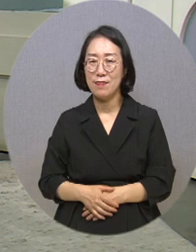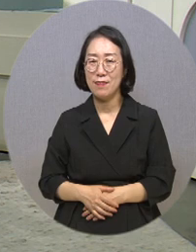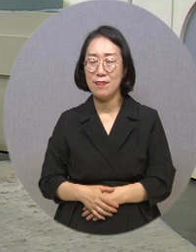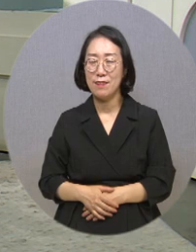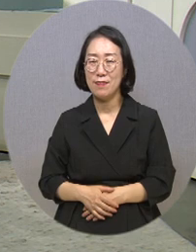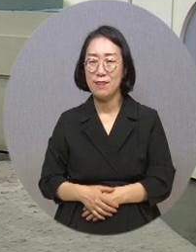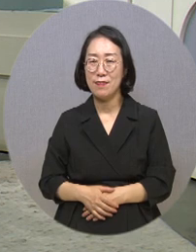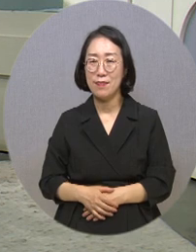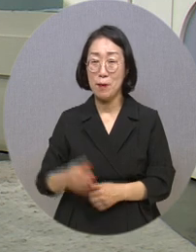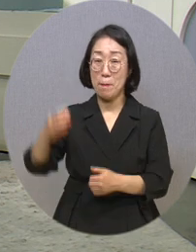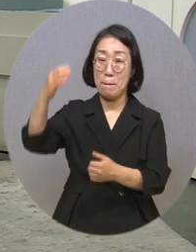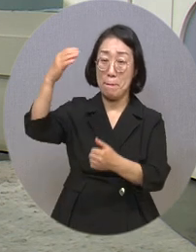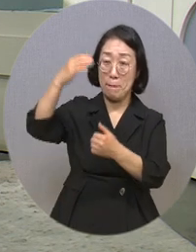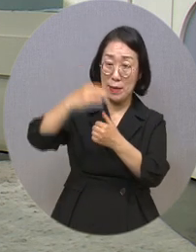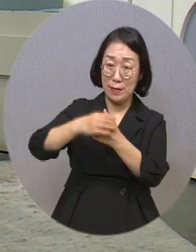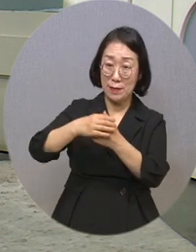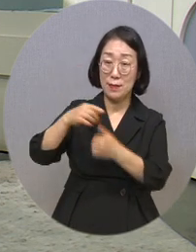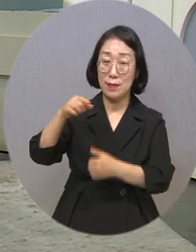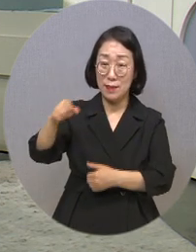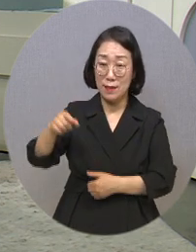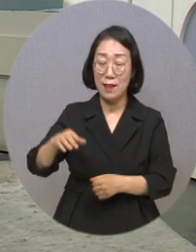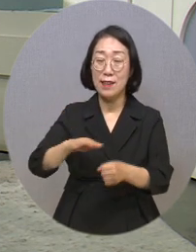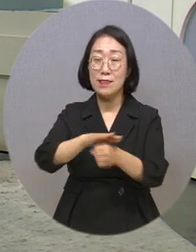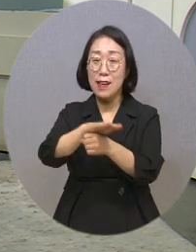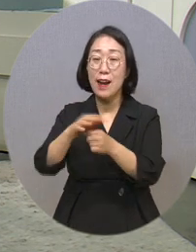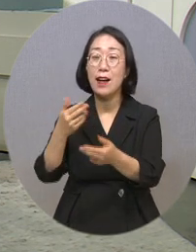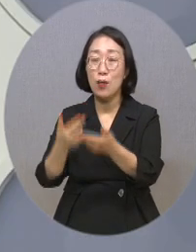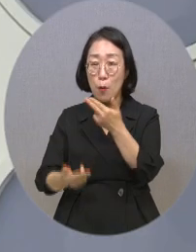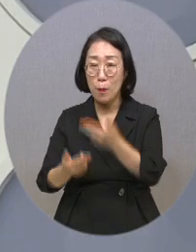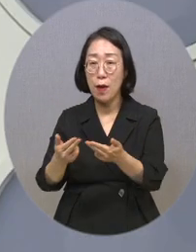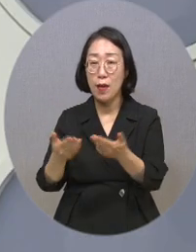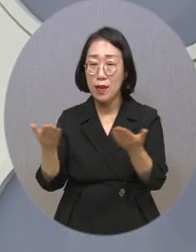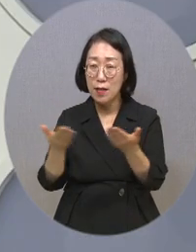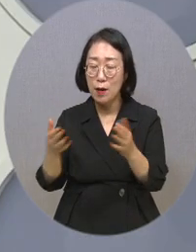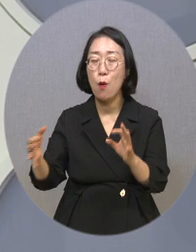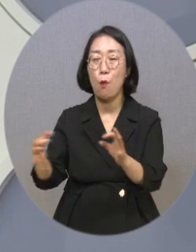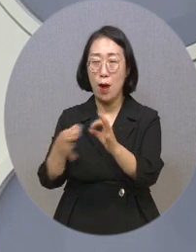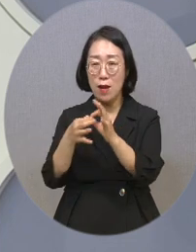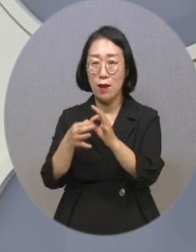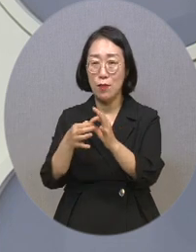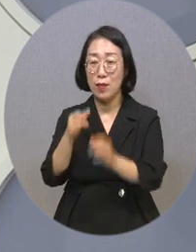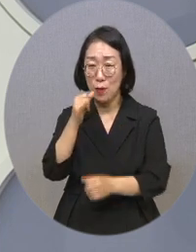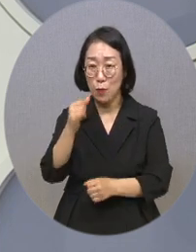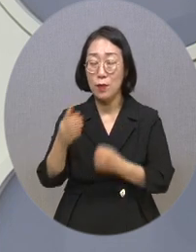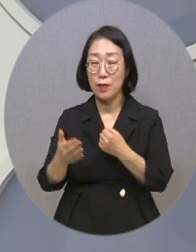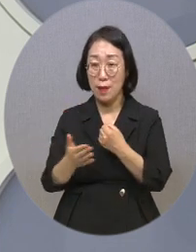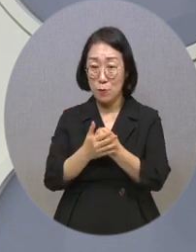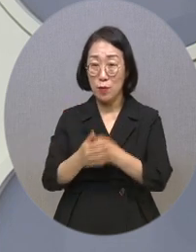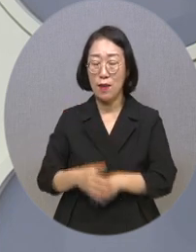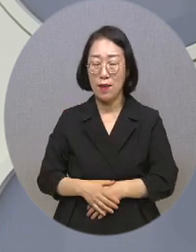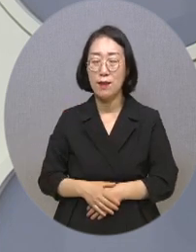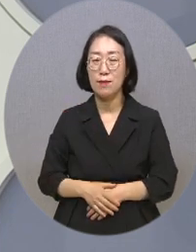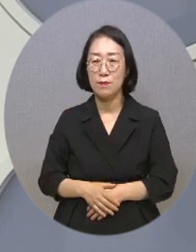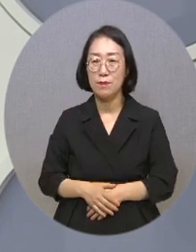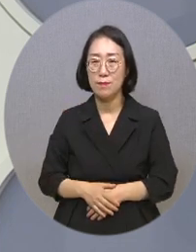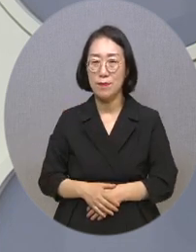뭐 저기 그 우리 사랑협회랑도 관계도 되고 그래서 좀 필요할 것 같아서